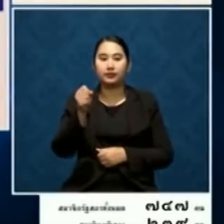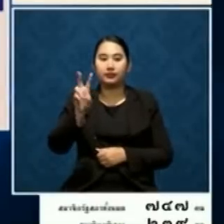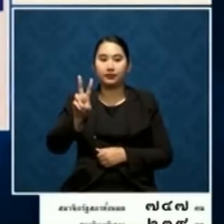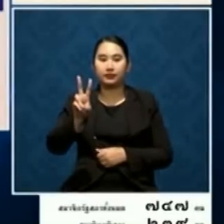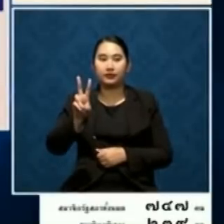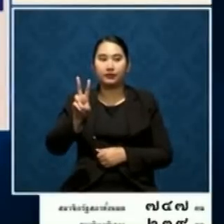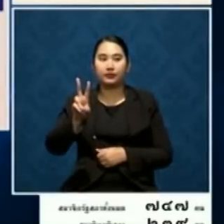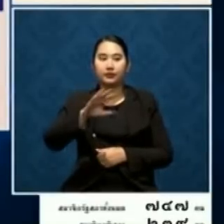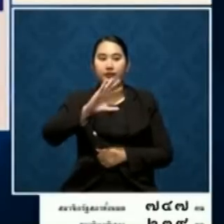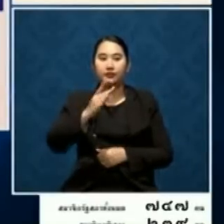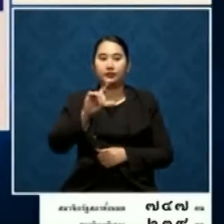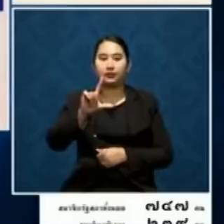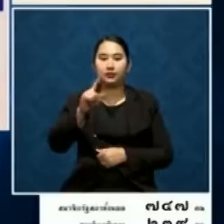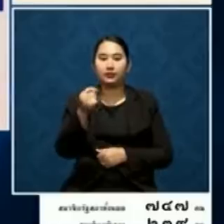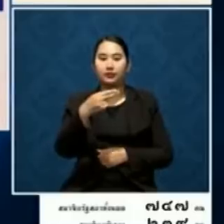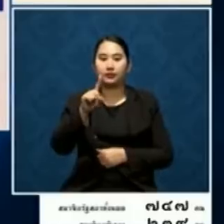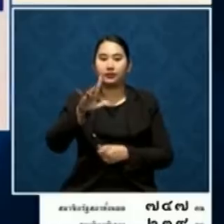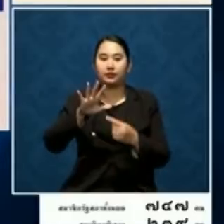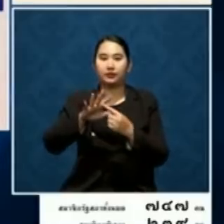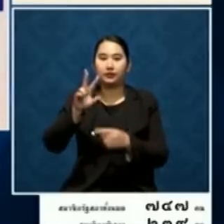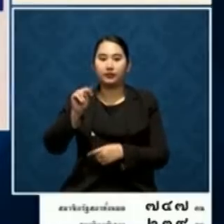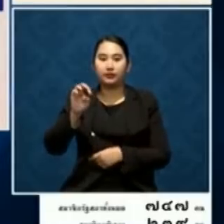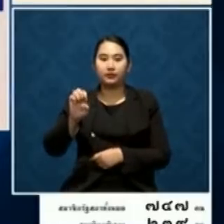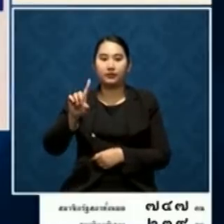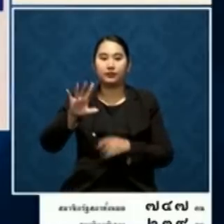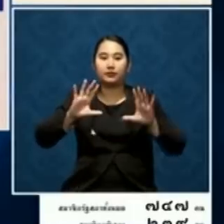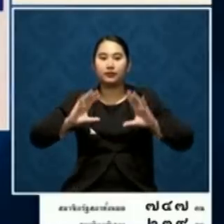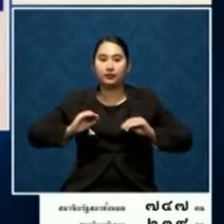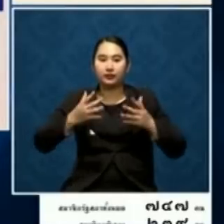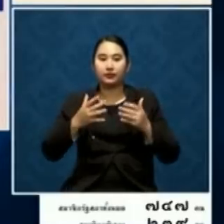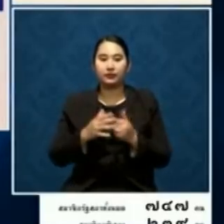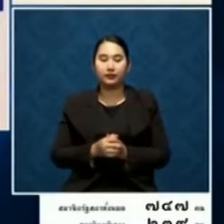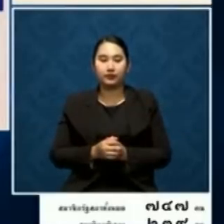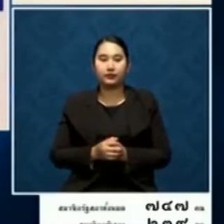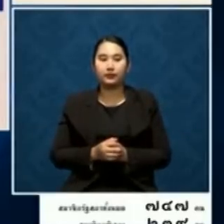จะไม่โหวตเลือกคุณเศรษฐาเป็นนายกคนที่30แต่วันนี้เจ้าตัวไม่ได้เข้าประชุม